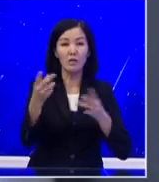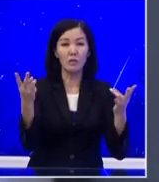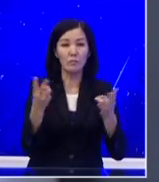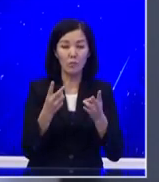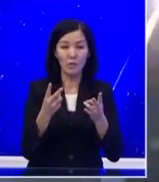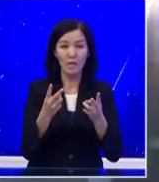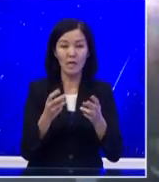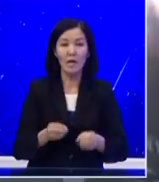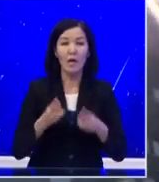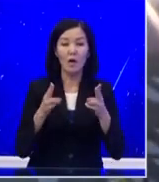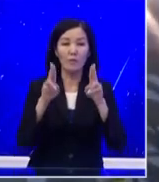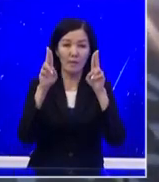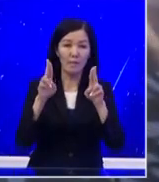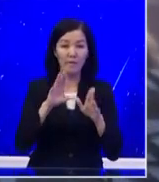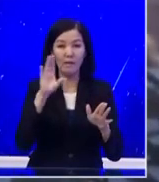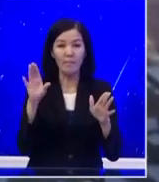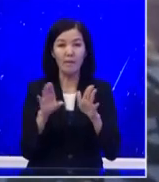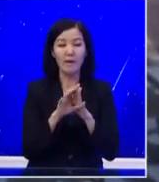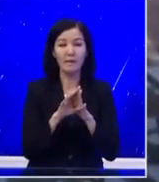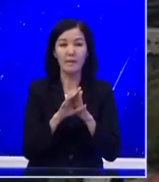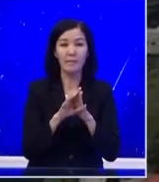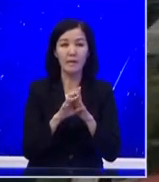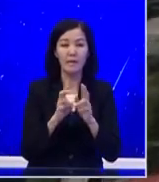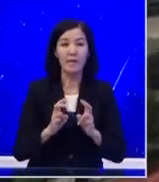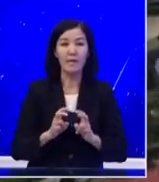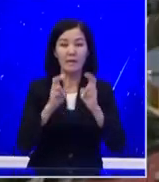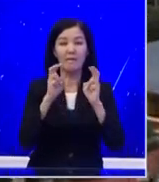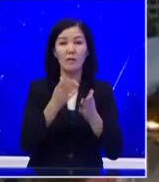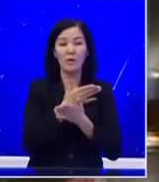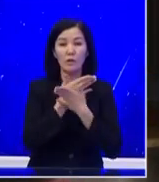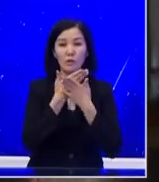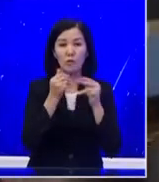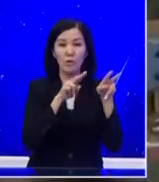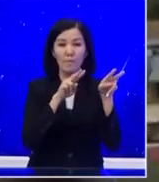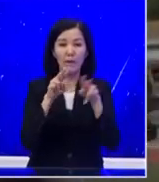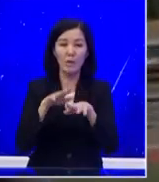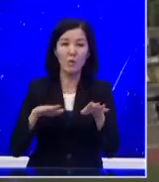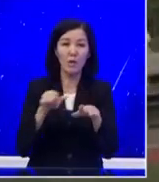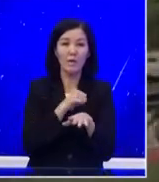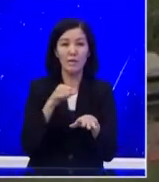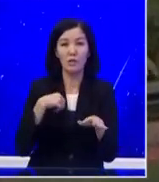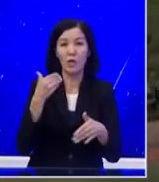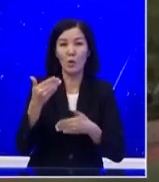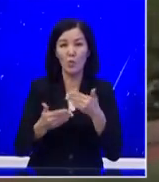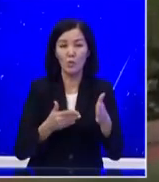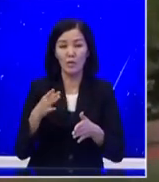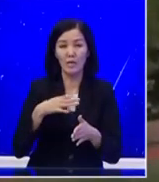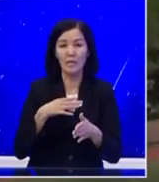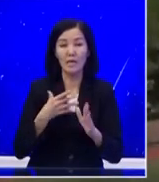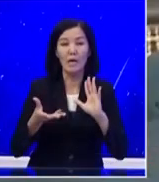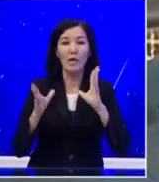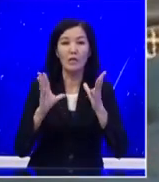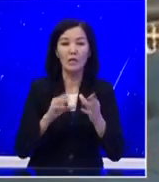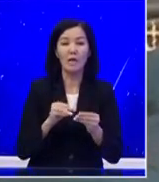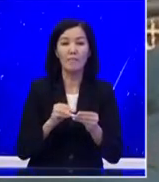тиіс. Қауіпсіздік ережелеріне сай, лифтілер қосылмағандықтан бақылау алаңына жаяу көтеріледі. Жалпы Париж қаласының